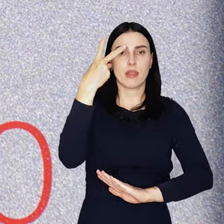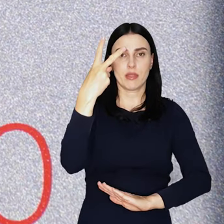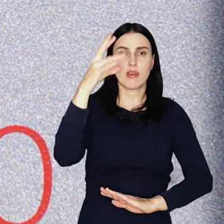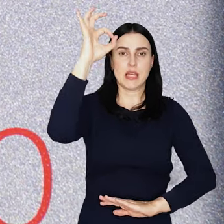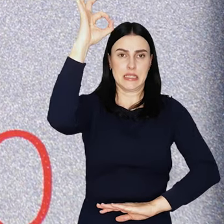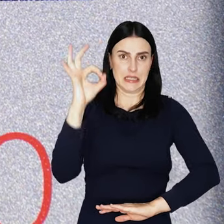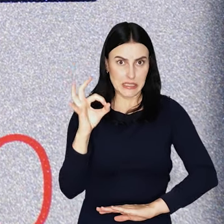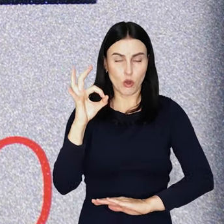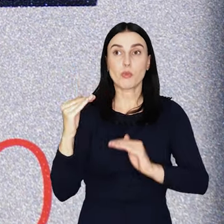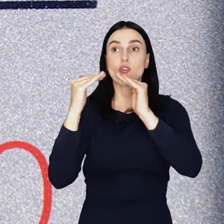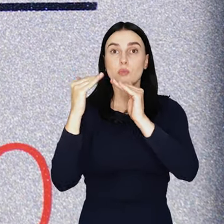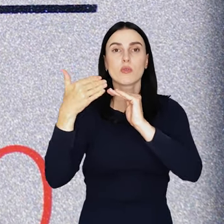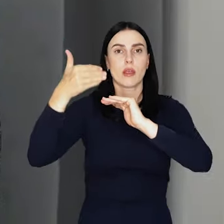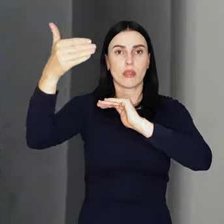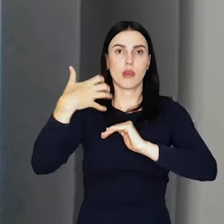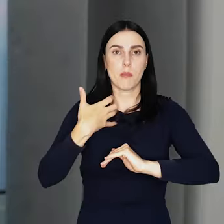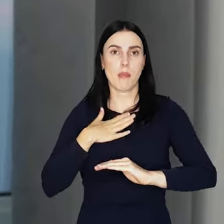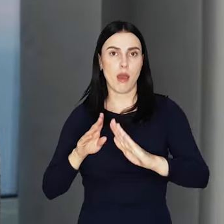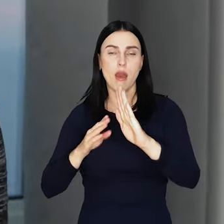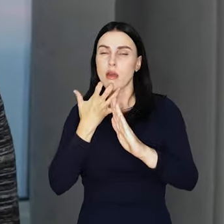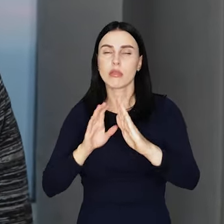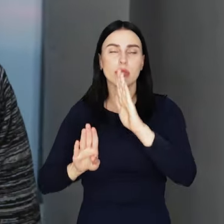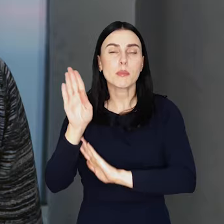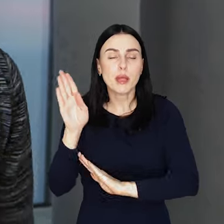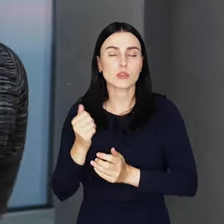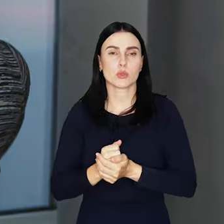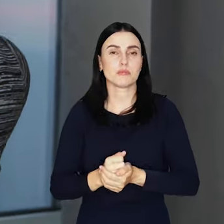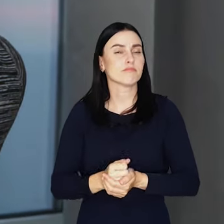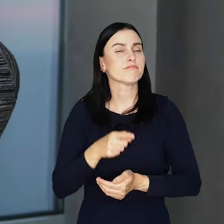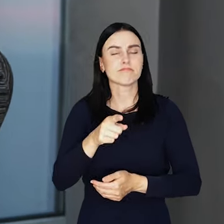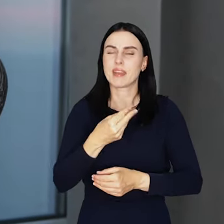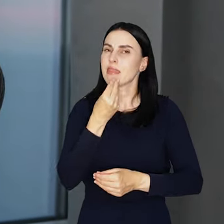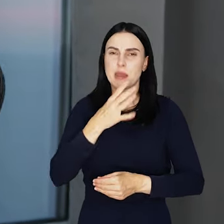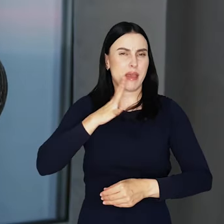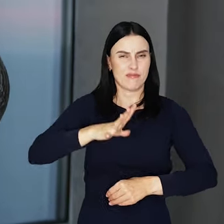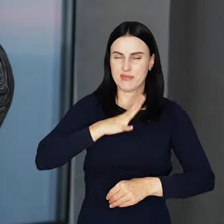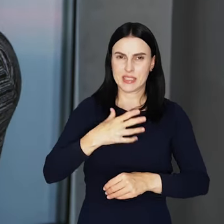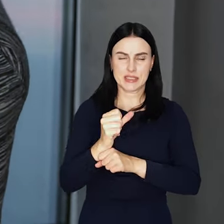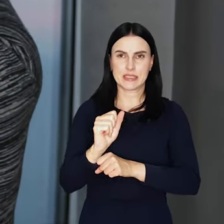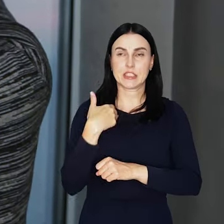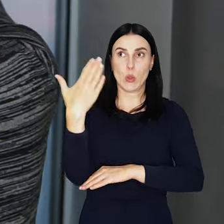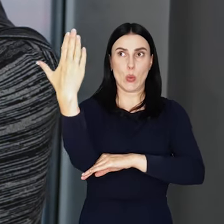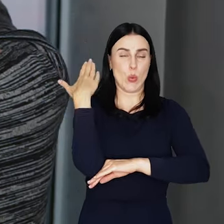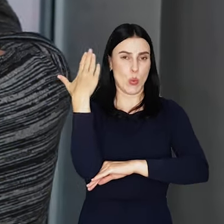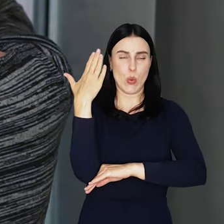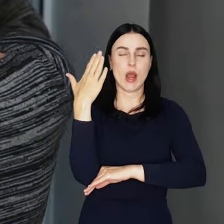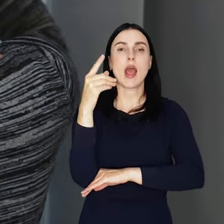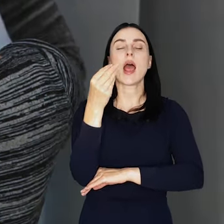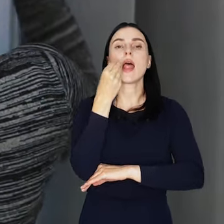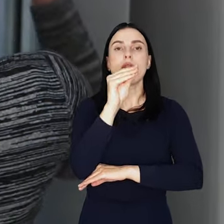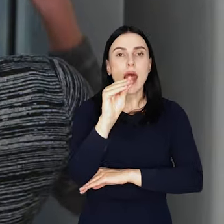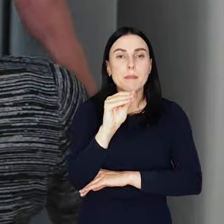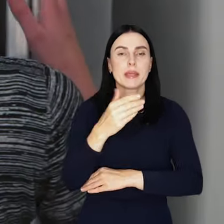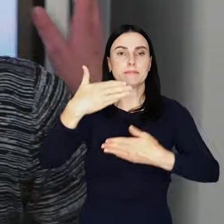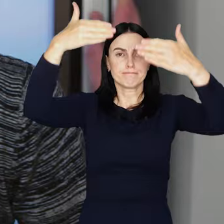wzrośnie niemal o 2 stopnie względem tej na zewnątrz. Wniosek nasuwa się sam. Nie warto otwierać okien w upalne dni, warto